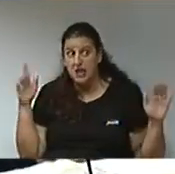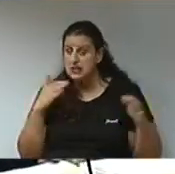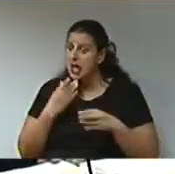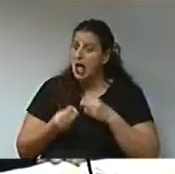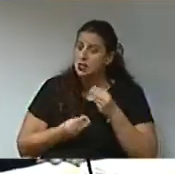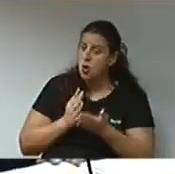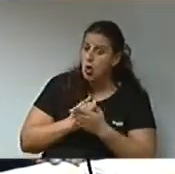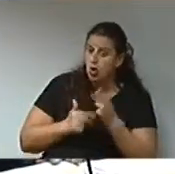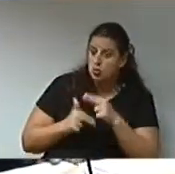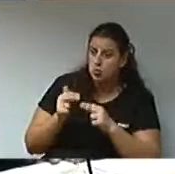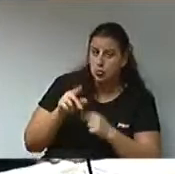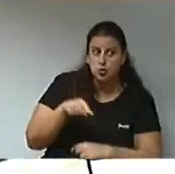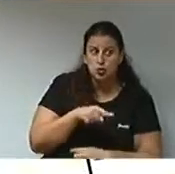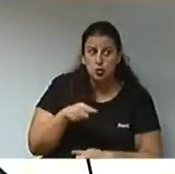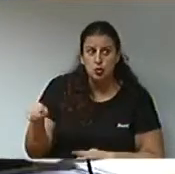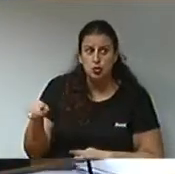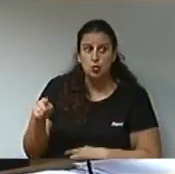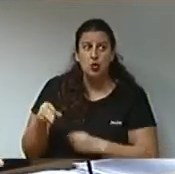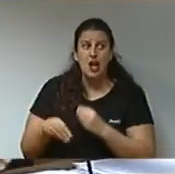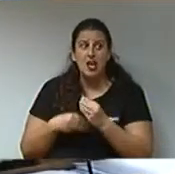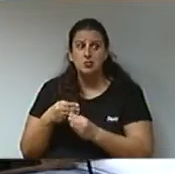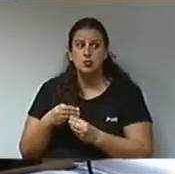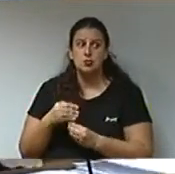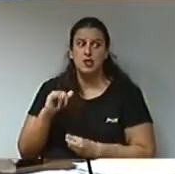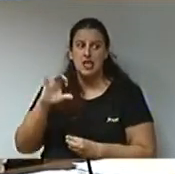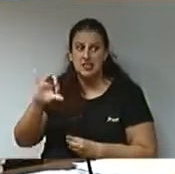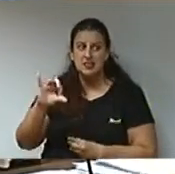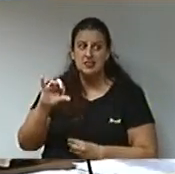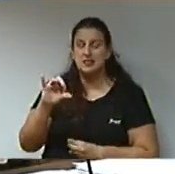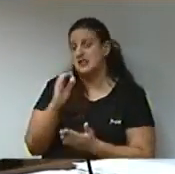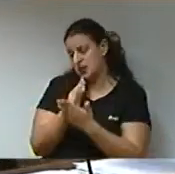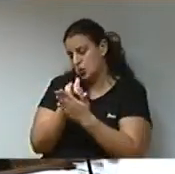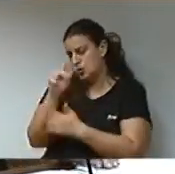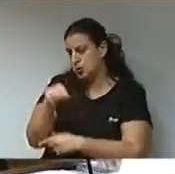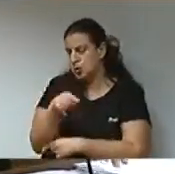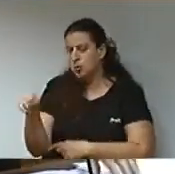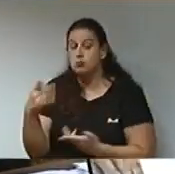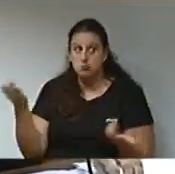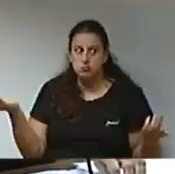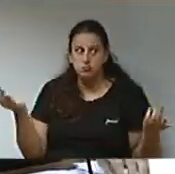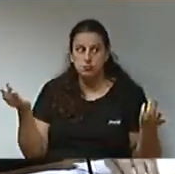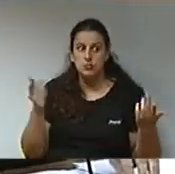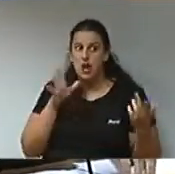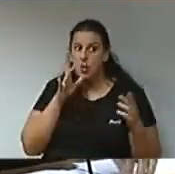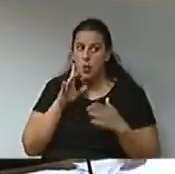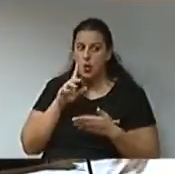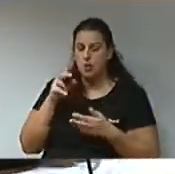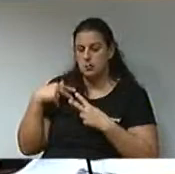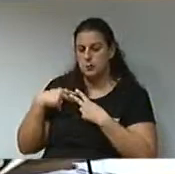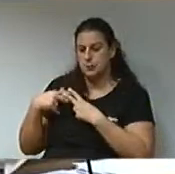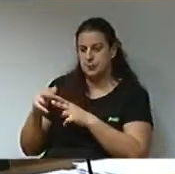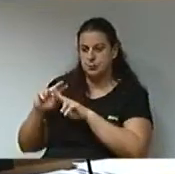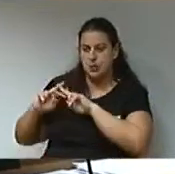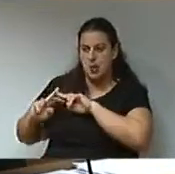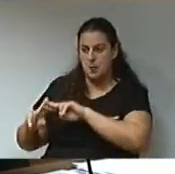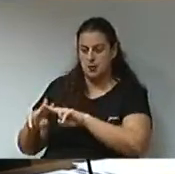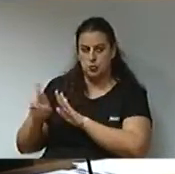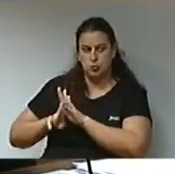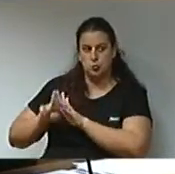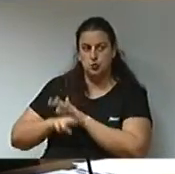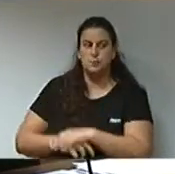col·legis o no han fet col·legis, si han fet IES o no han fet IES. Però mire, no passa res, ara farem un breu repàs.